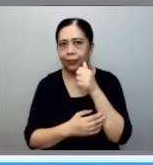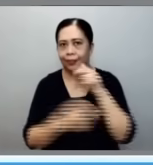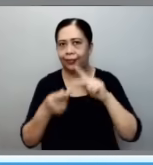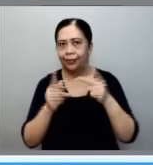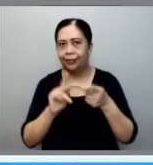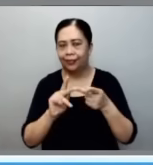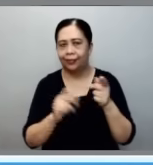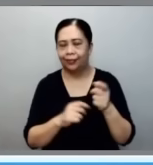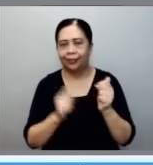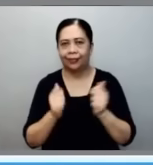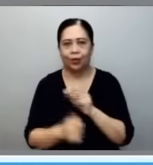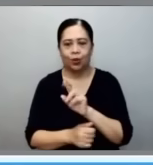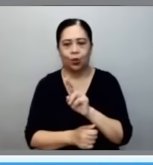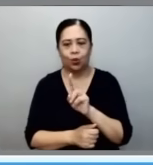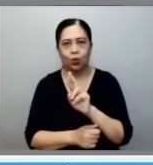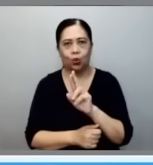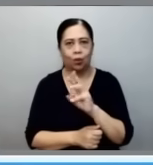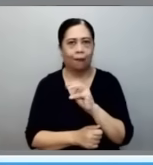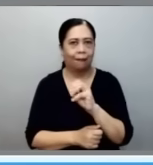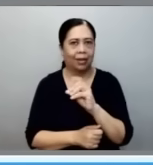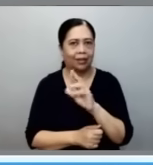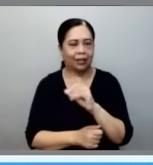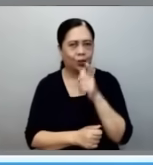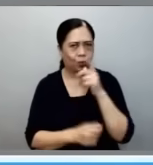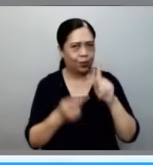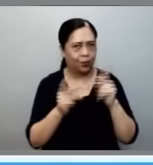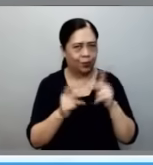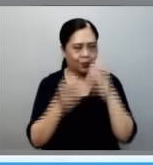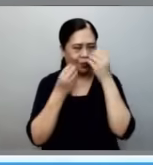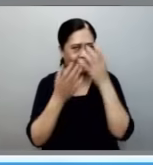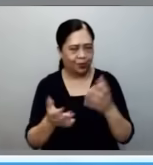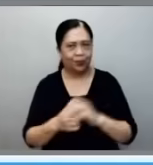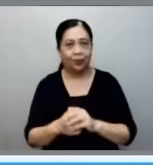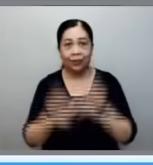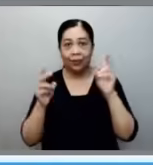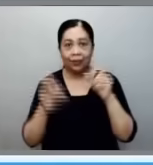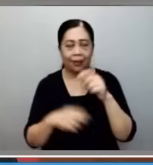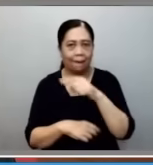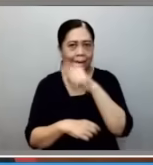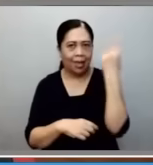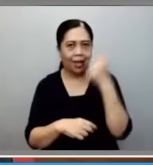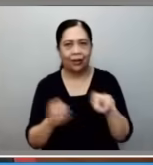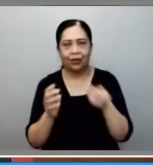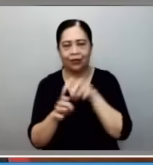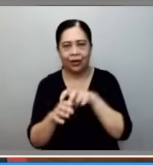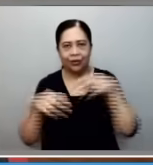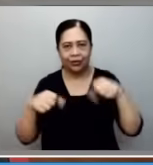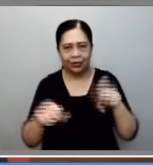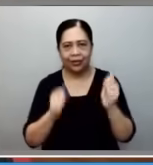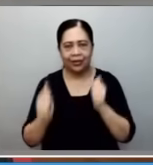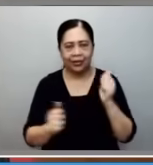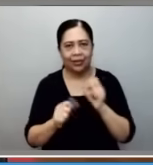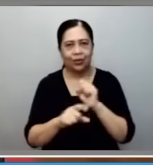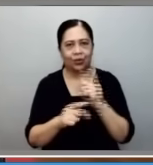drama Prince Ruru Madrid sa upcoming GMA Public Affairs series na Black Rider. Siya ang aktres, social media